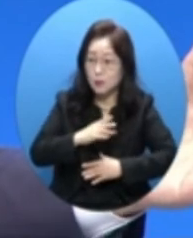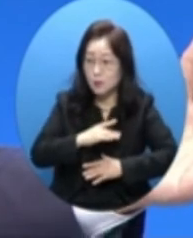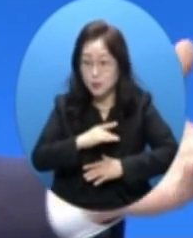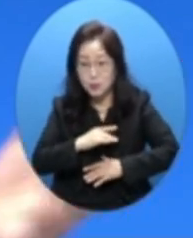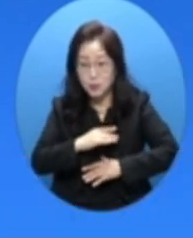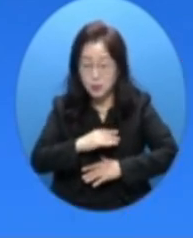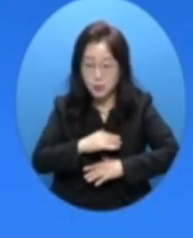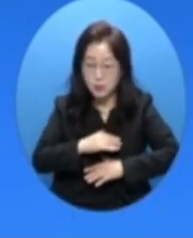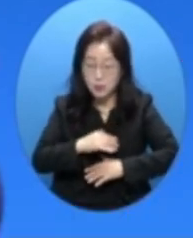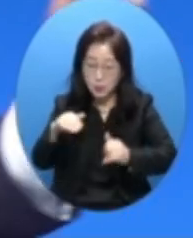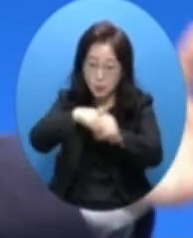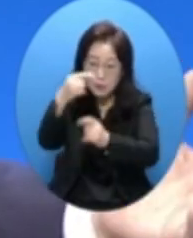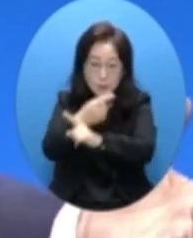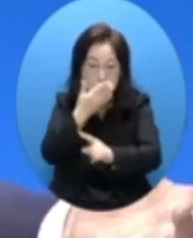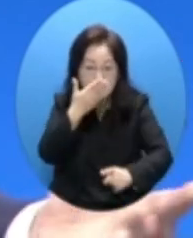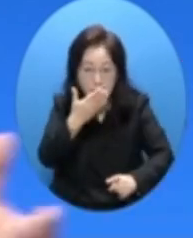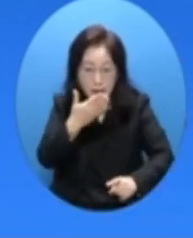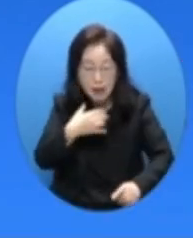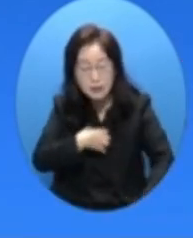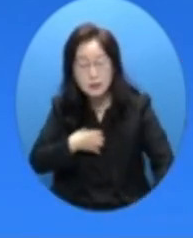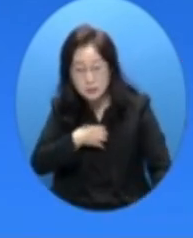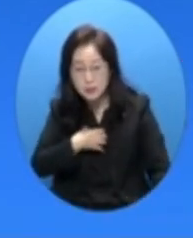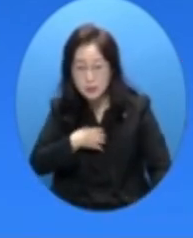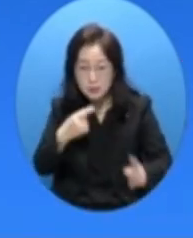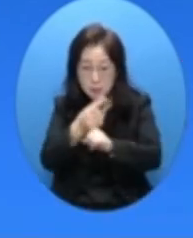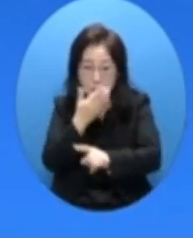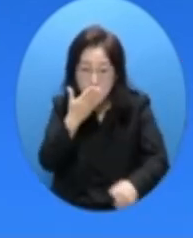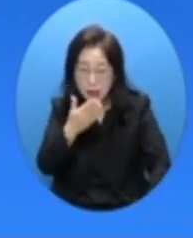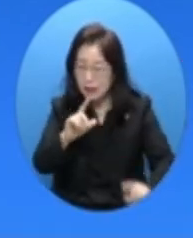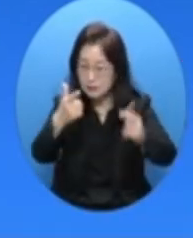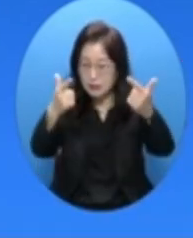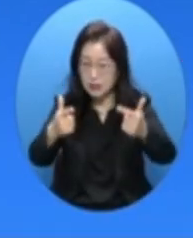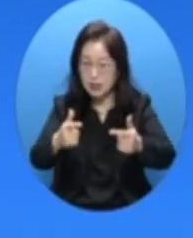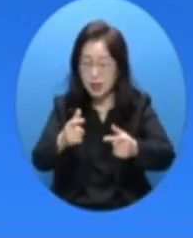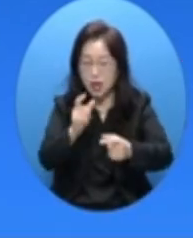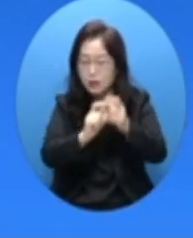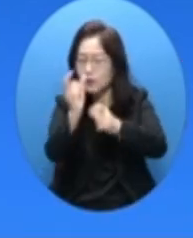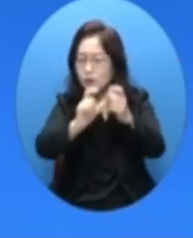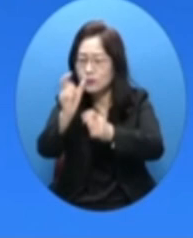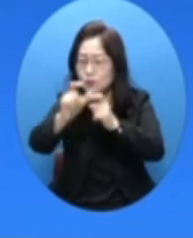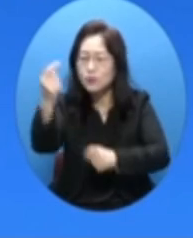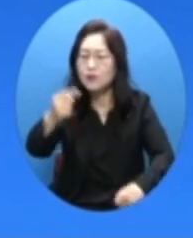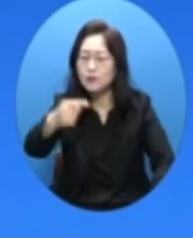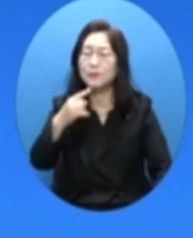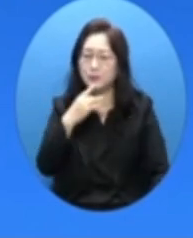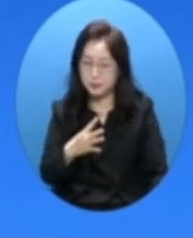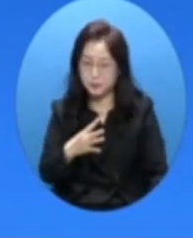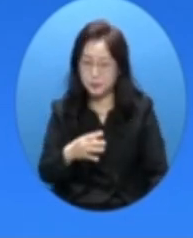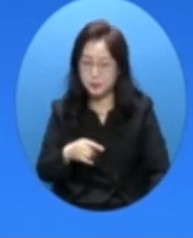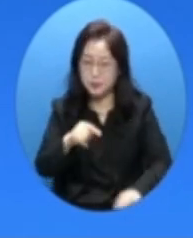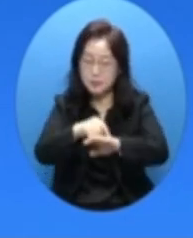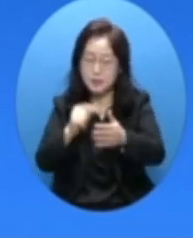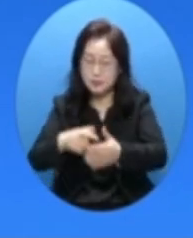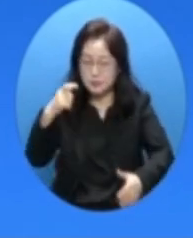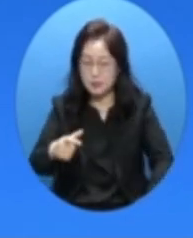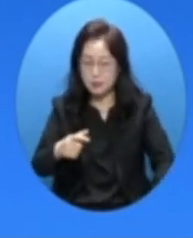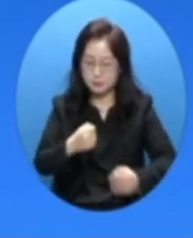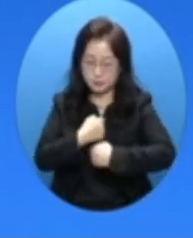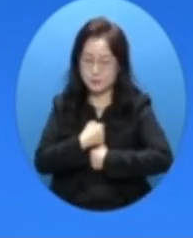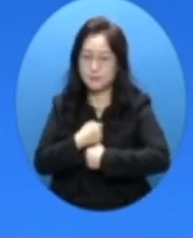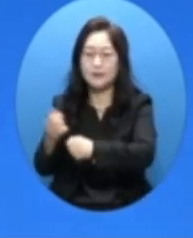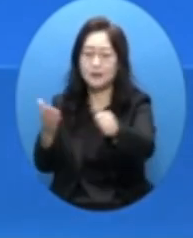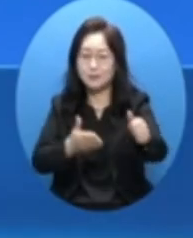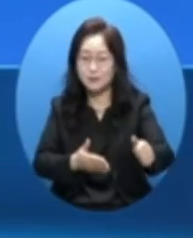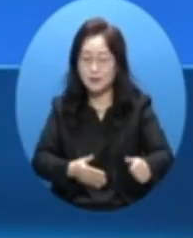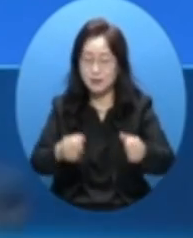달라지는 것이 없습니다 염려한다고 달라지는 것이 없습니다 두려움은 두려움을 낳고 염려는 염려를 낳게 되는 것입니다 남을 단단히 지키시기 바랍니다